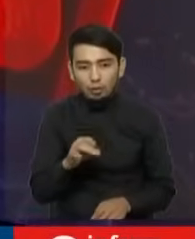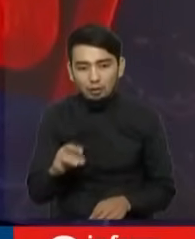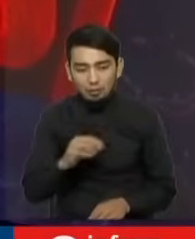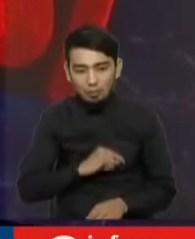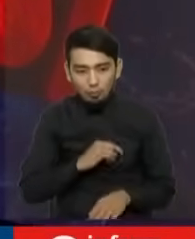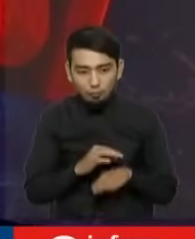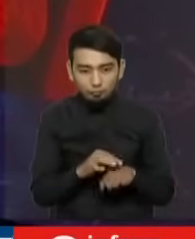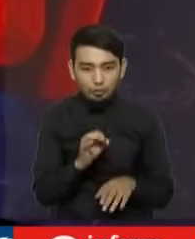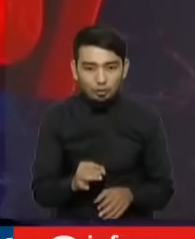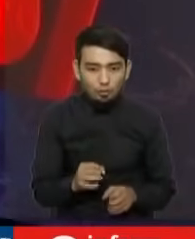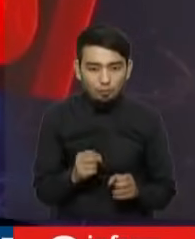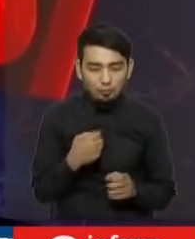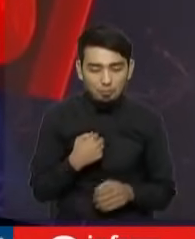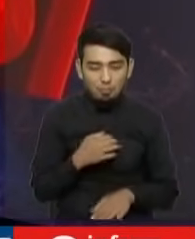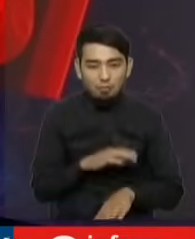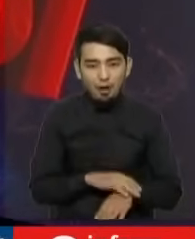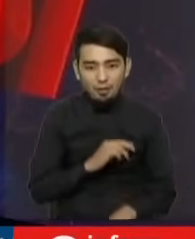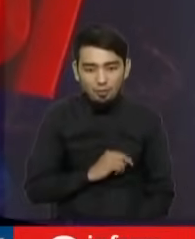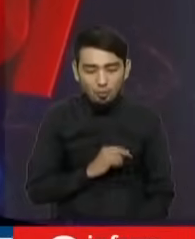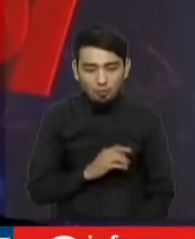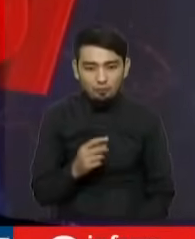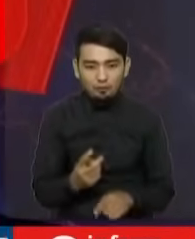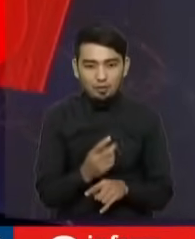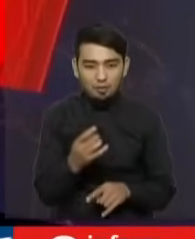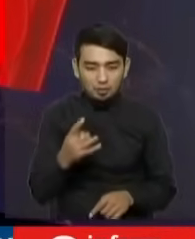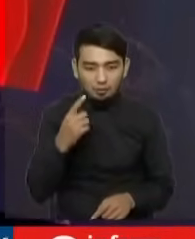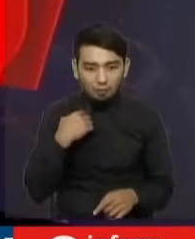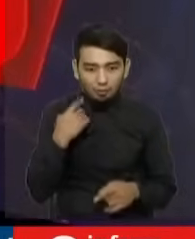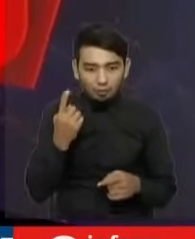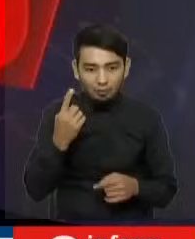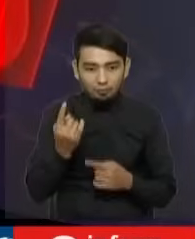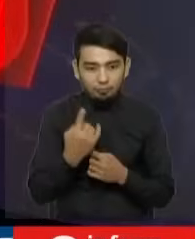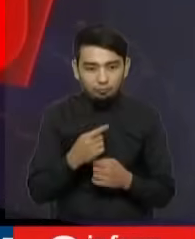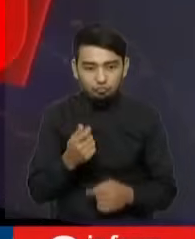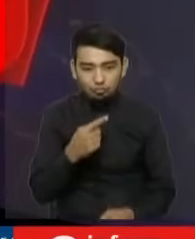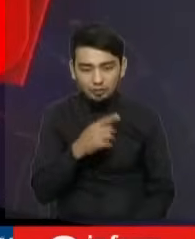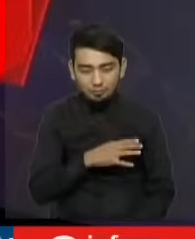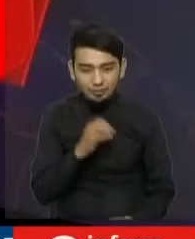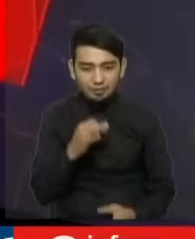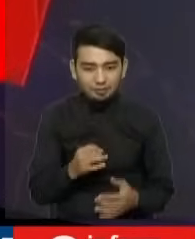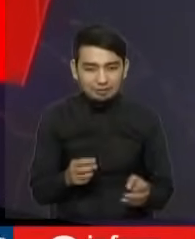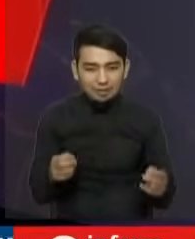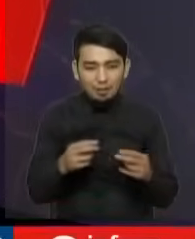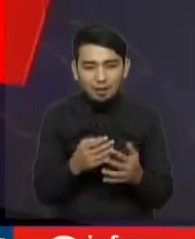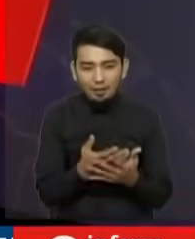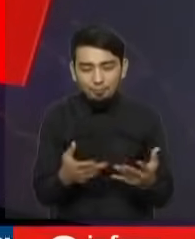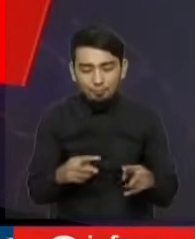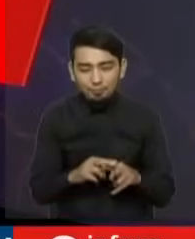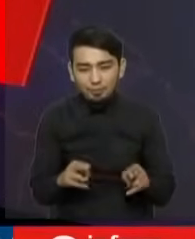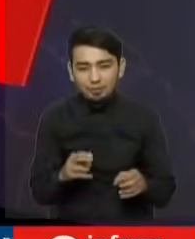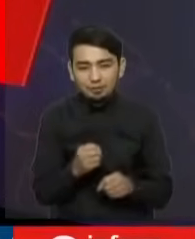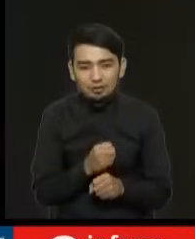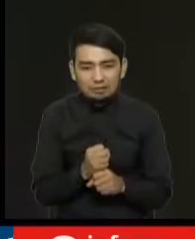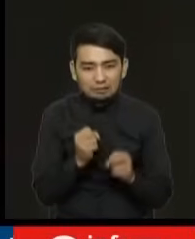сотрудниками безопасности банка. Отчего предостерегает Мажилис Вумен и как действуют подобные схемы, разбиралась Анастасия Новикова.